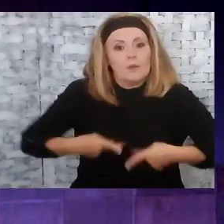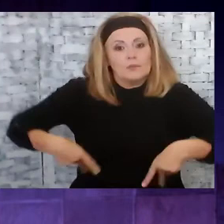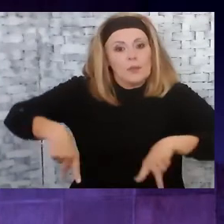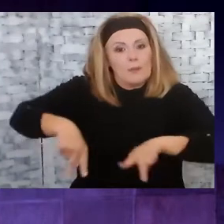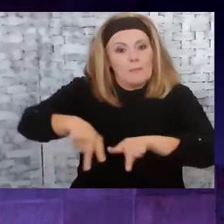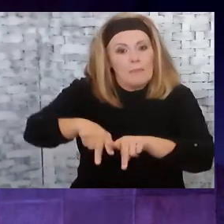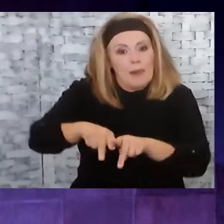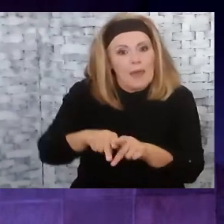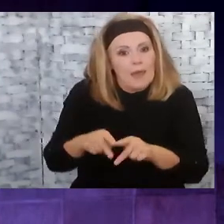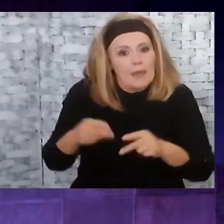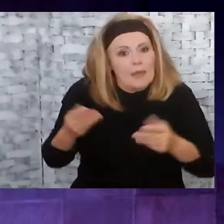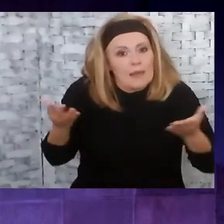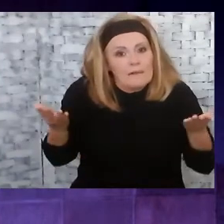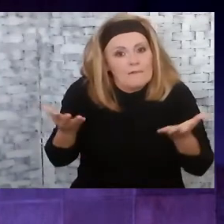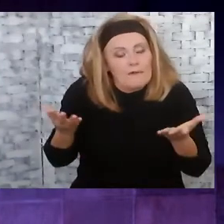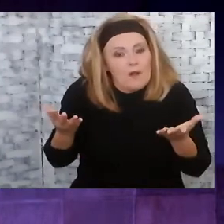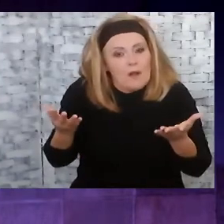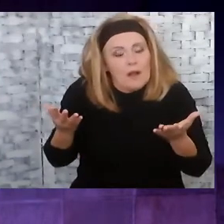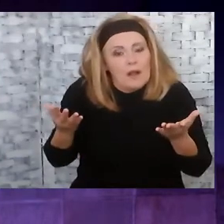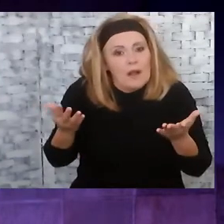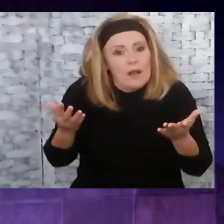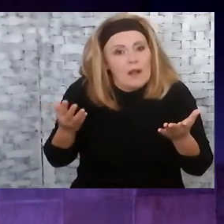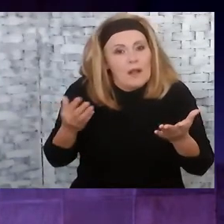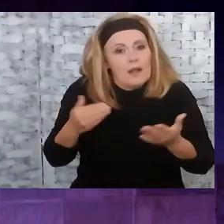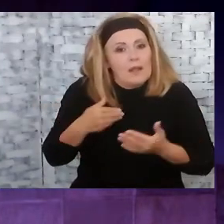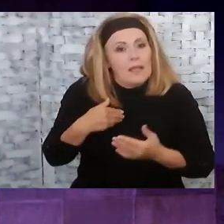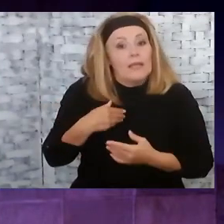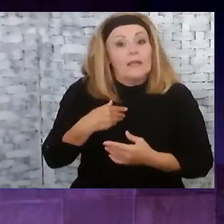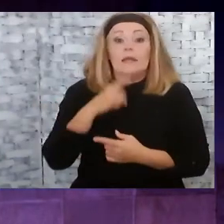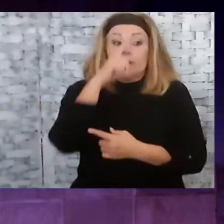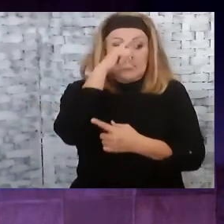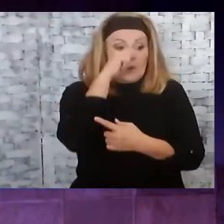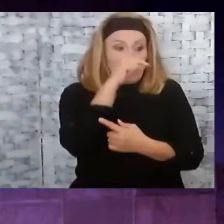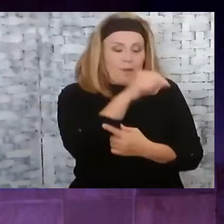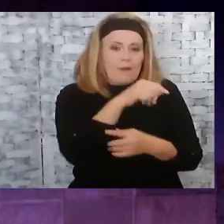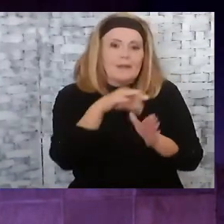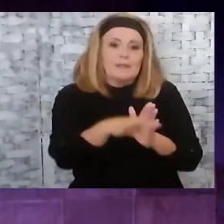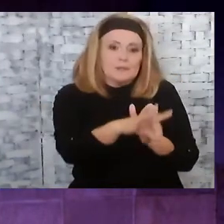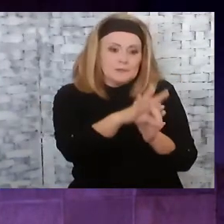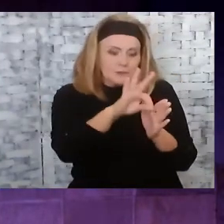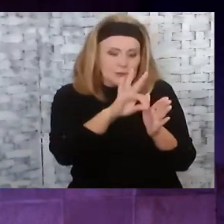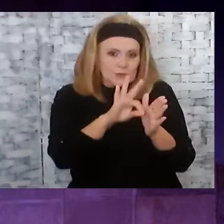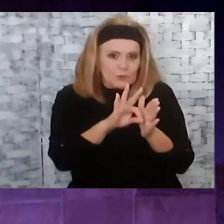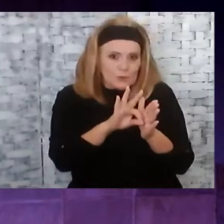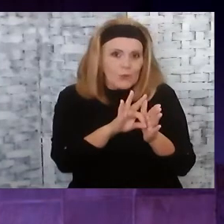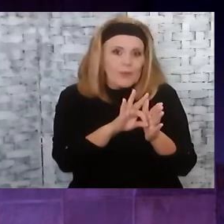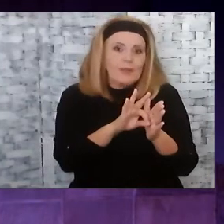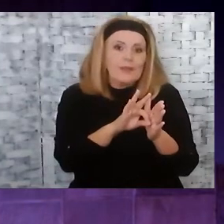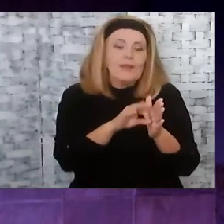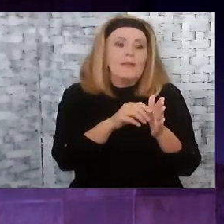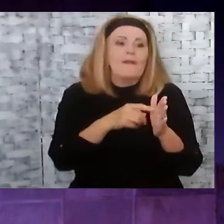uit van jou? En Johannes nooi jou. Oh, hy skryf nie net vir jou nie, hy skryf ook